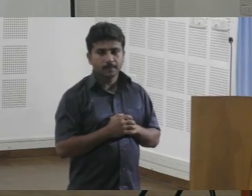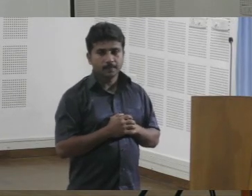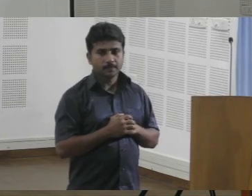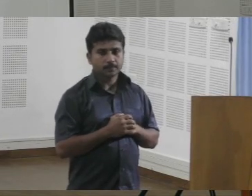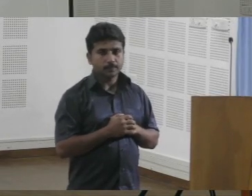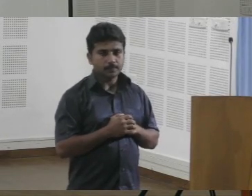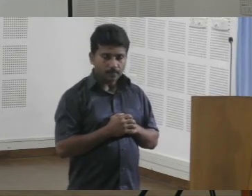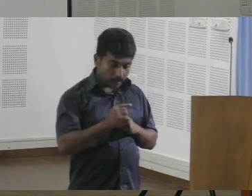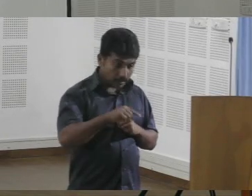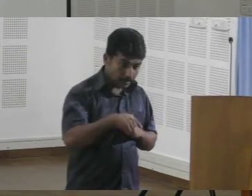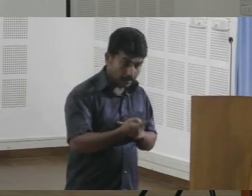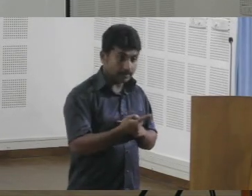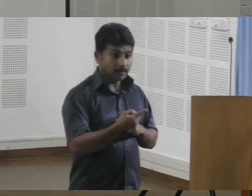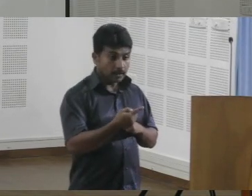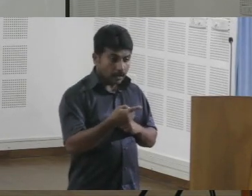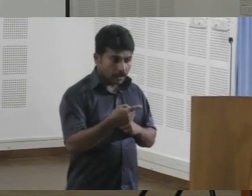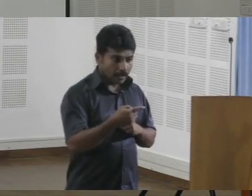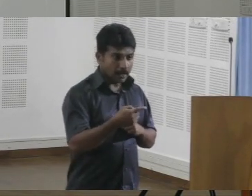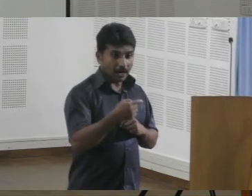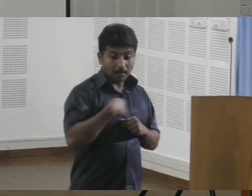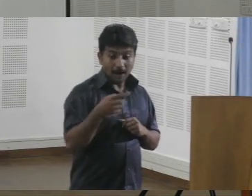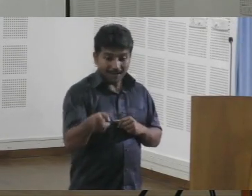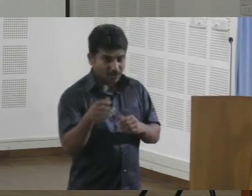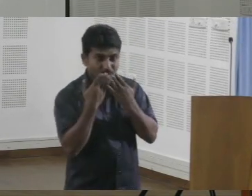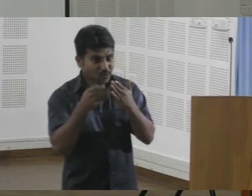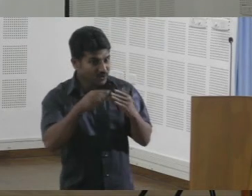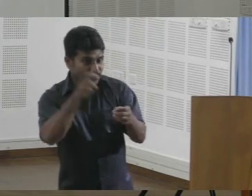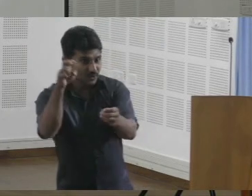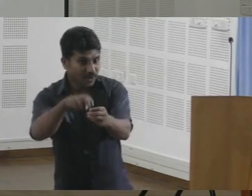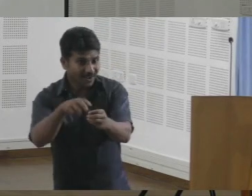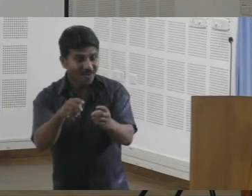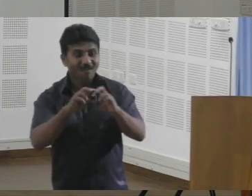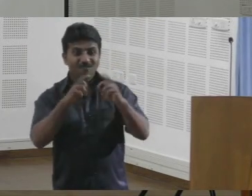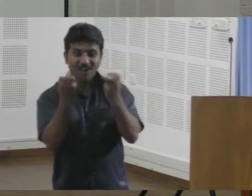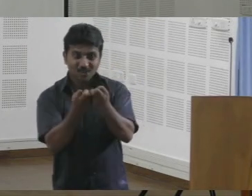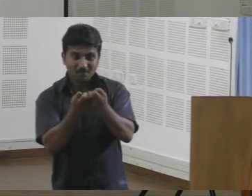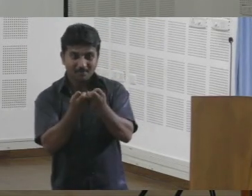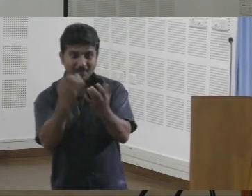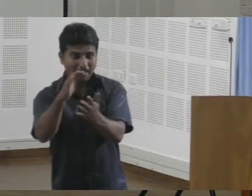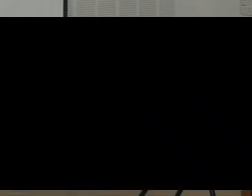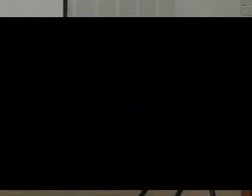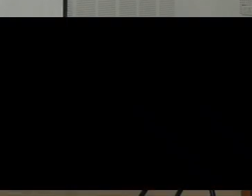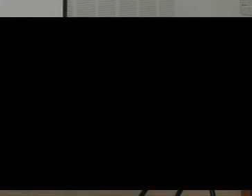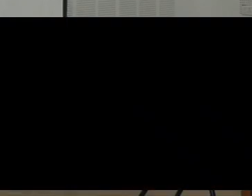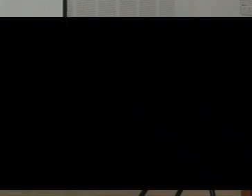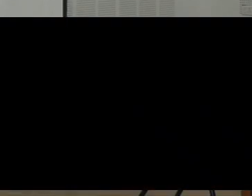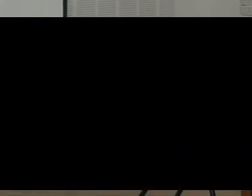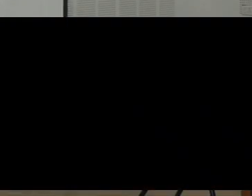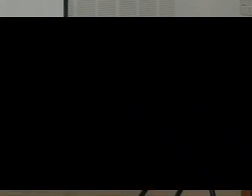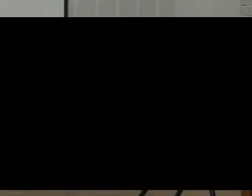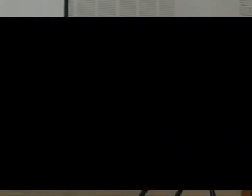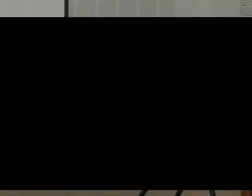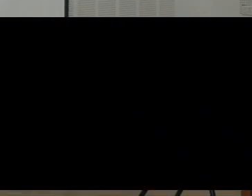അപ്പൊ അങ്ങനെയാണ് ഞാൻ ആ സമയത്ത് പ്രബോസിൽ അവർ വീണ്ടും ഒരു വർക്ക്ഷോപ്പ് ഓർഗനൈസ് ചെയ്തു. ഞാൻ ഒരിക്കലും ഒരു വർക്ക്ഷോപ്പ് മിസ്